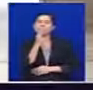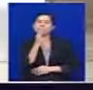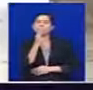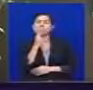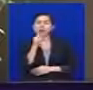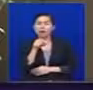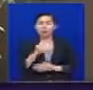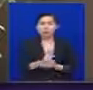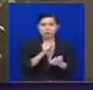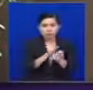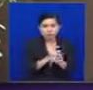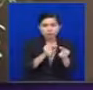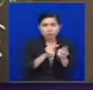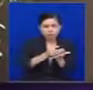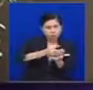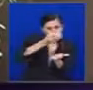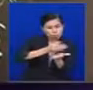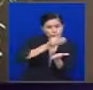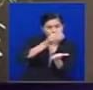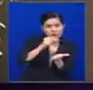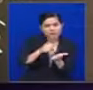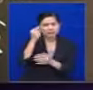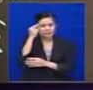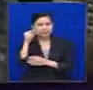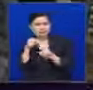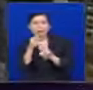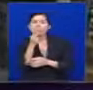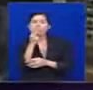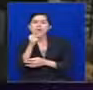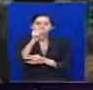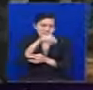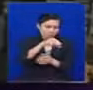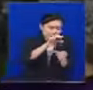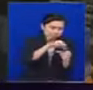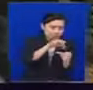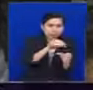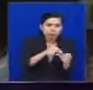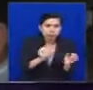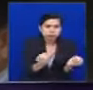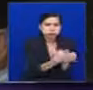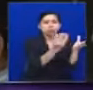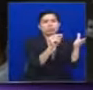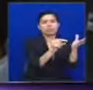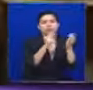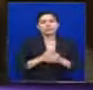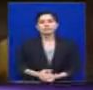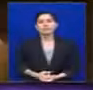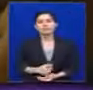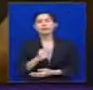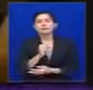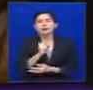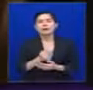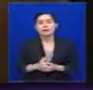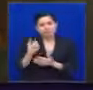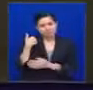หว่างนั้นก็เห็นขวดแก้ววางอยู่จึงทิ้งก้นบุหรี่ลงไปทำให้เกิดการระเบิดขึ้นภายหลังเกิดเหตุก็ได้มี